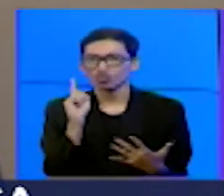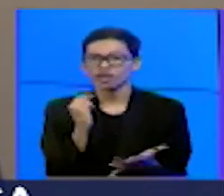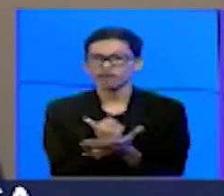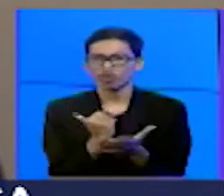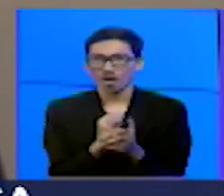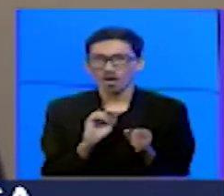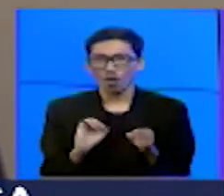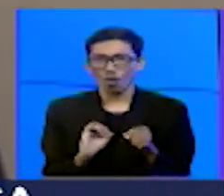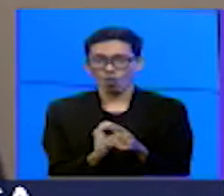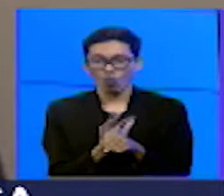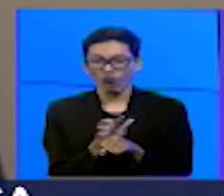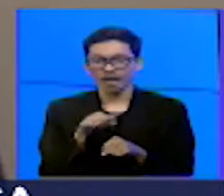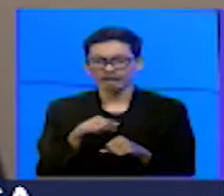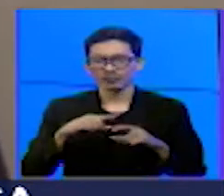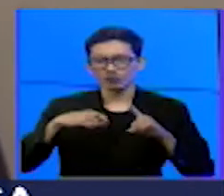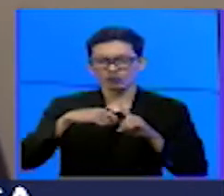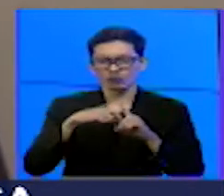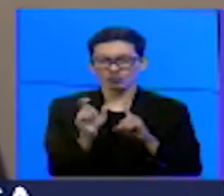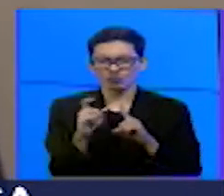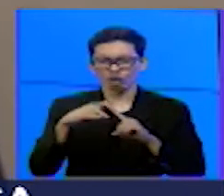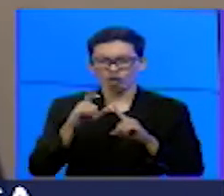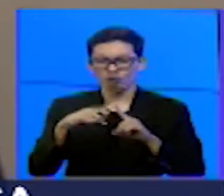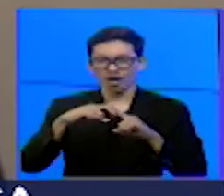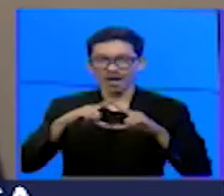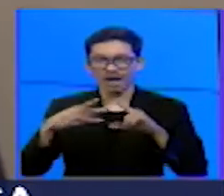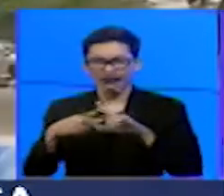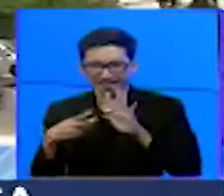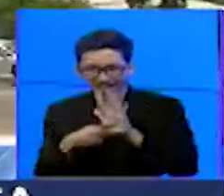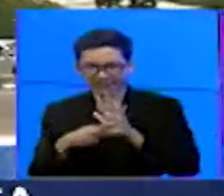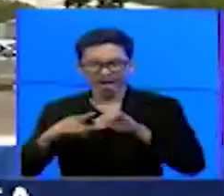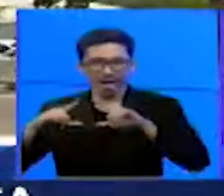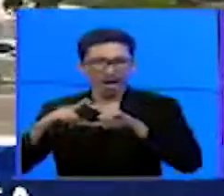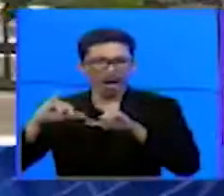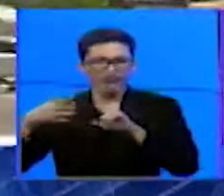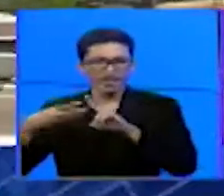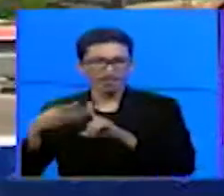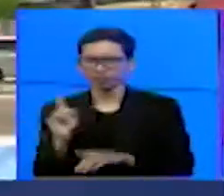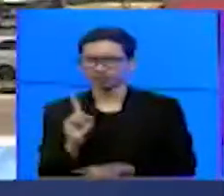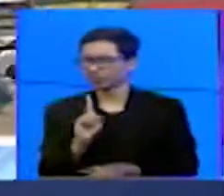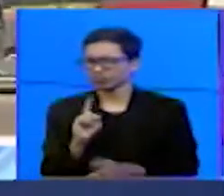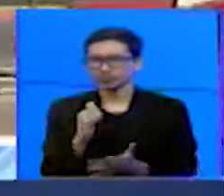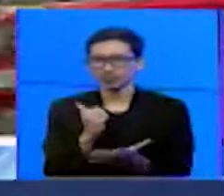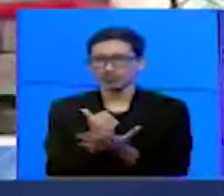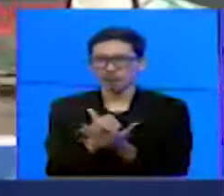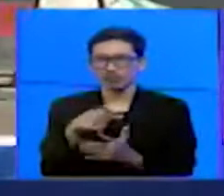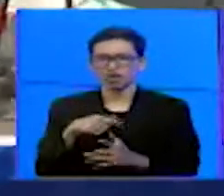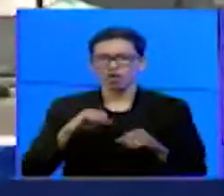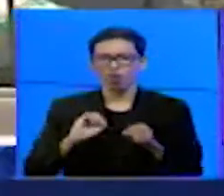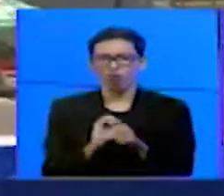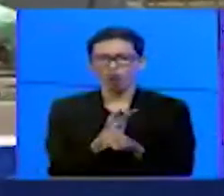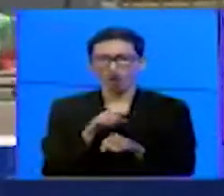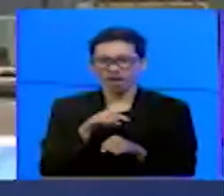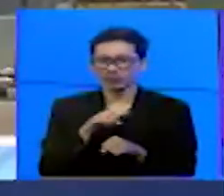sebuah kutukan, bukanlah sebuah penyakit keturunan, ini adalah sebuah wabah katastrofi ya. Jadi memang semuanya akan bisa